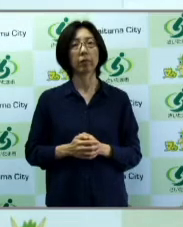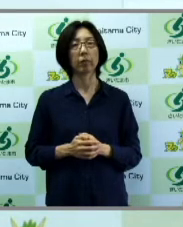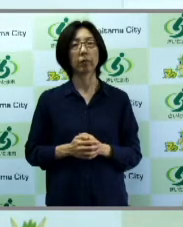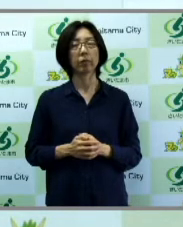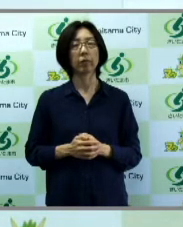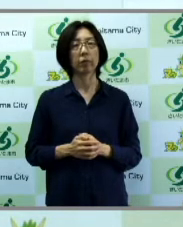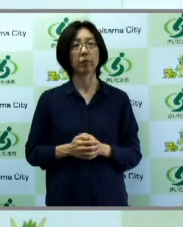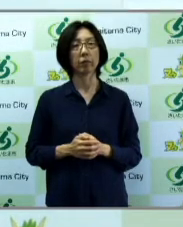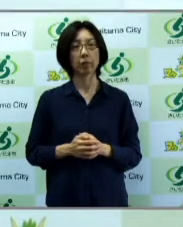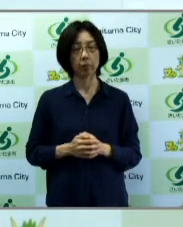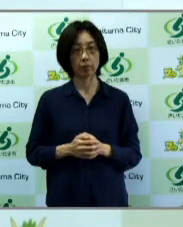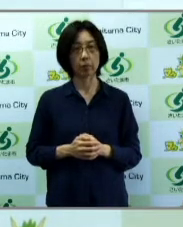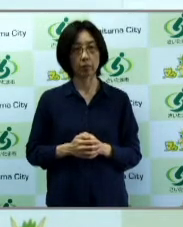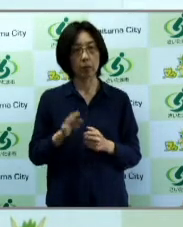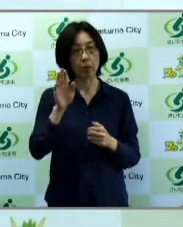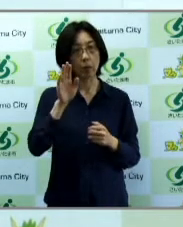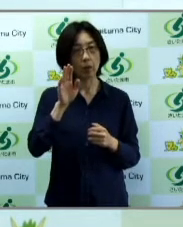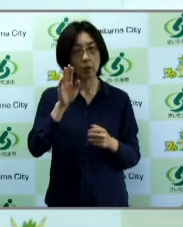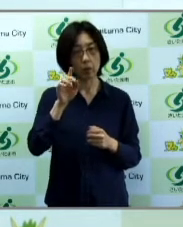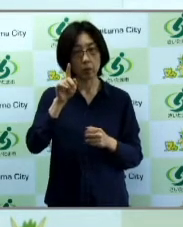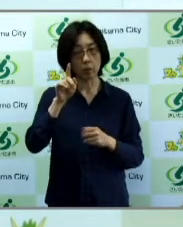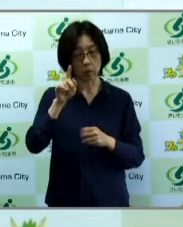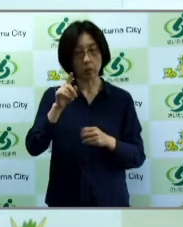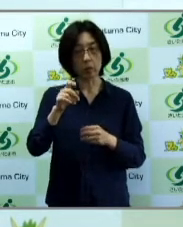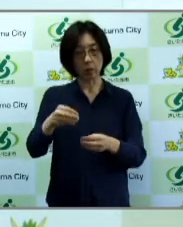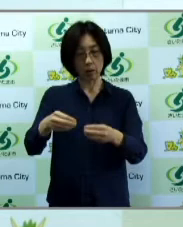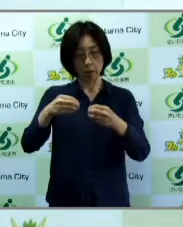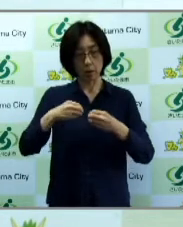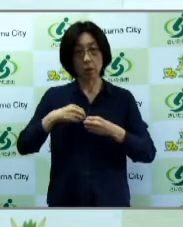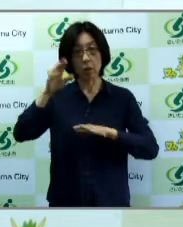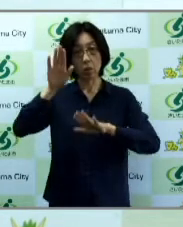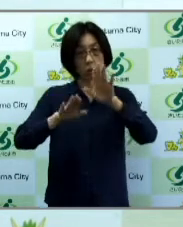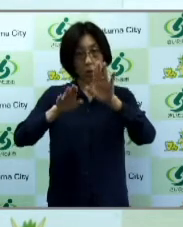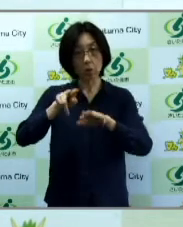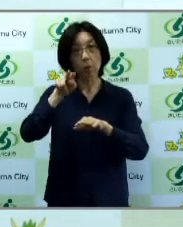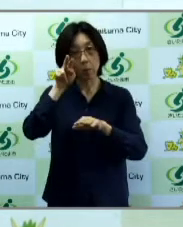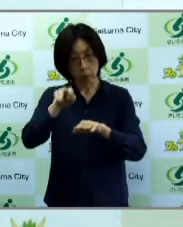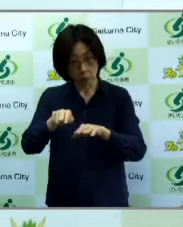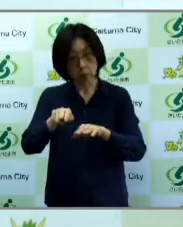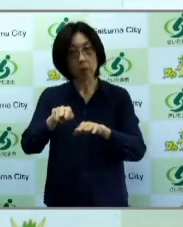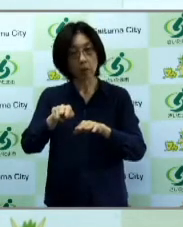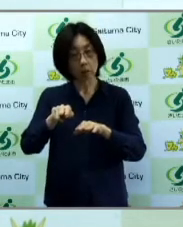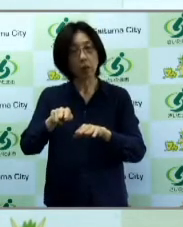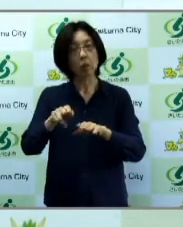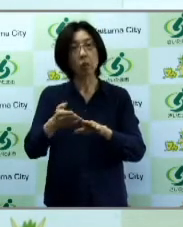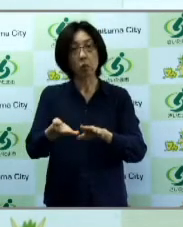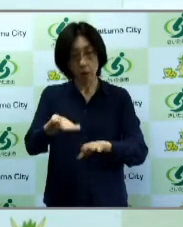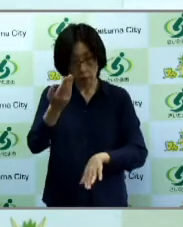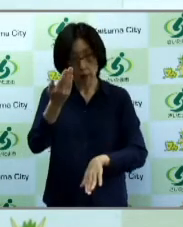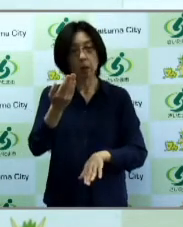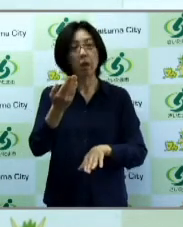しながら次の対応をしていくということが重要ではないかというふうに思います。